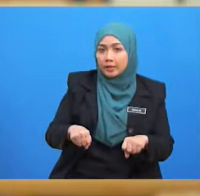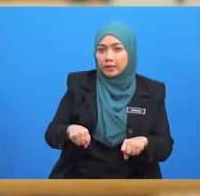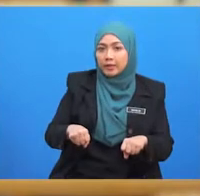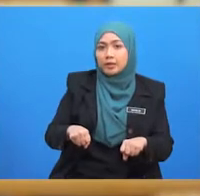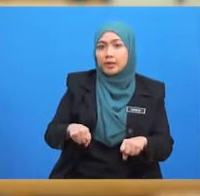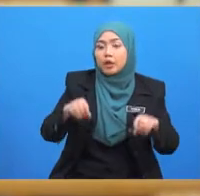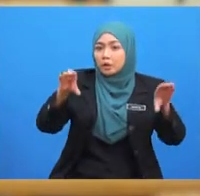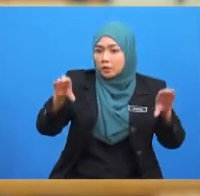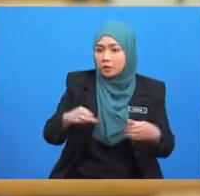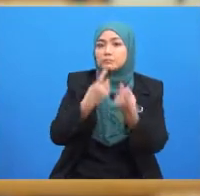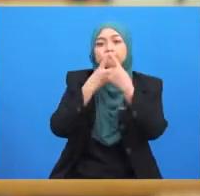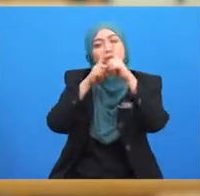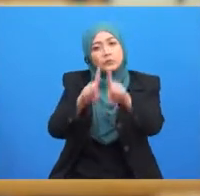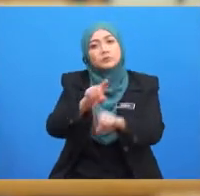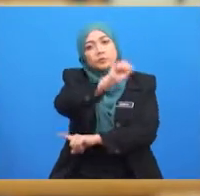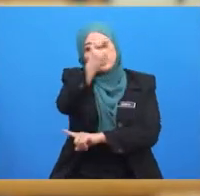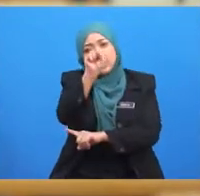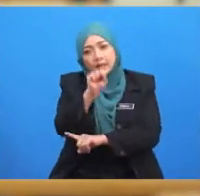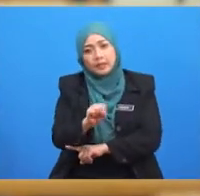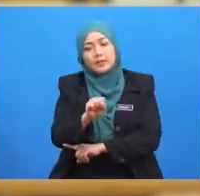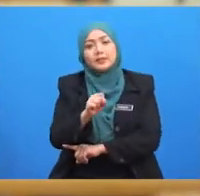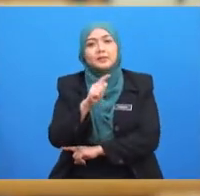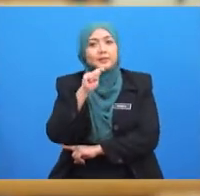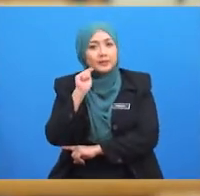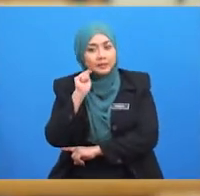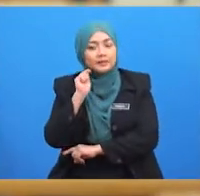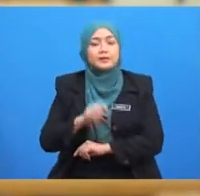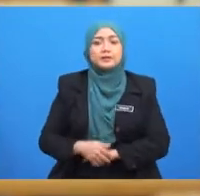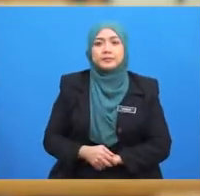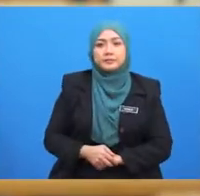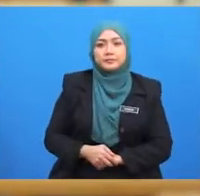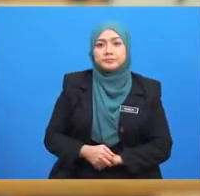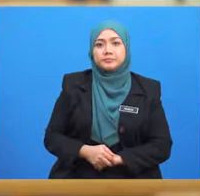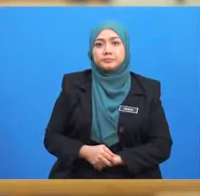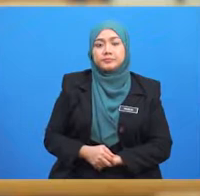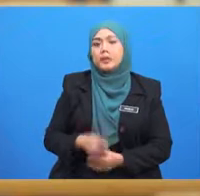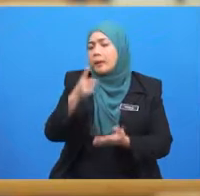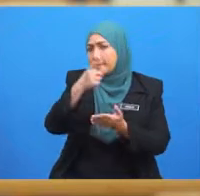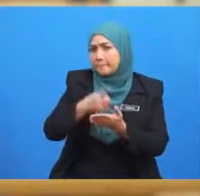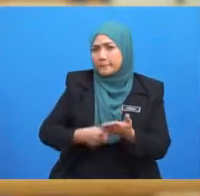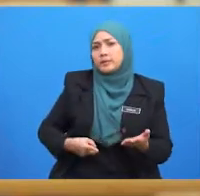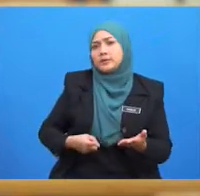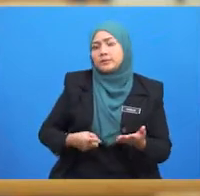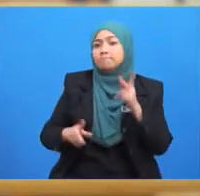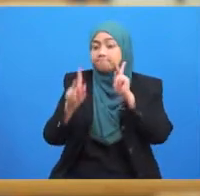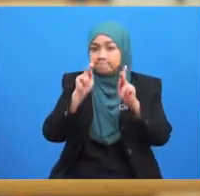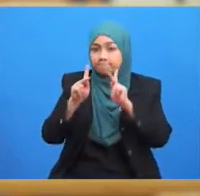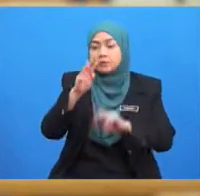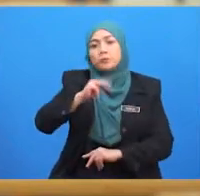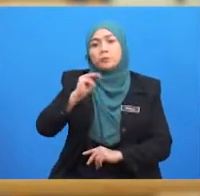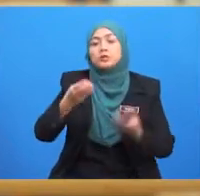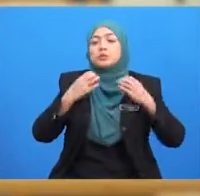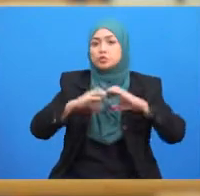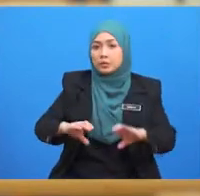menyelesaikan masalah melibatkannya nomor indeks Apakah the murid-murid coba